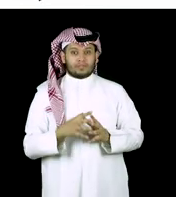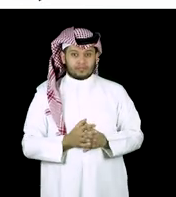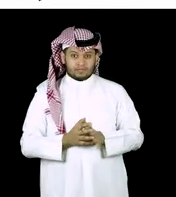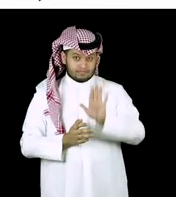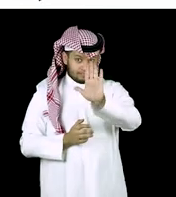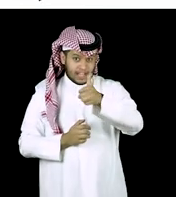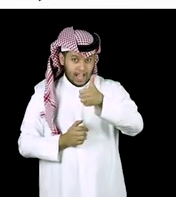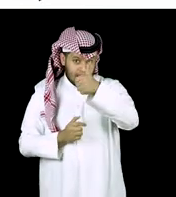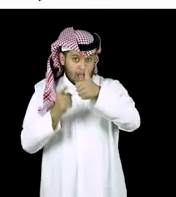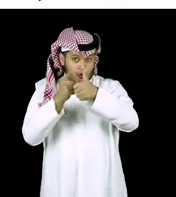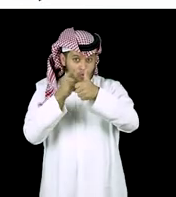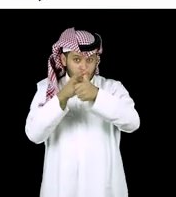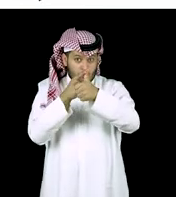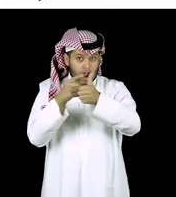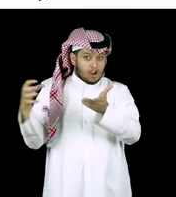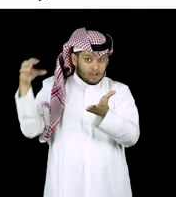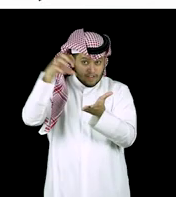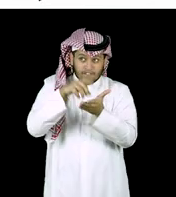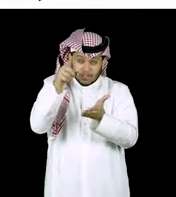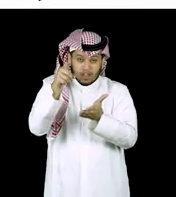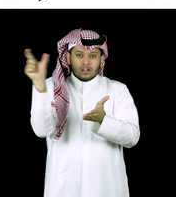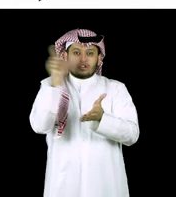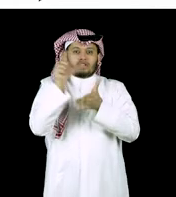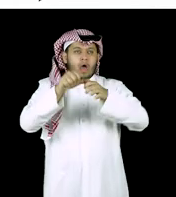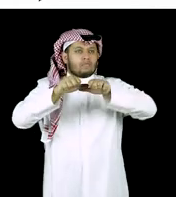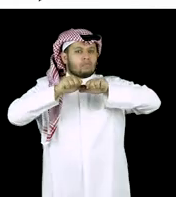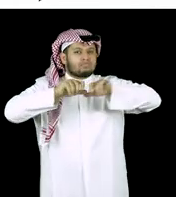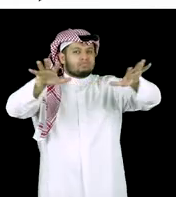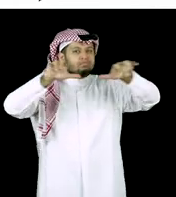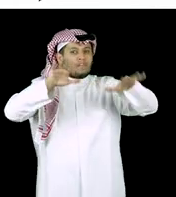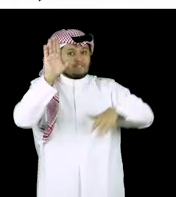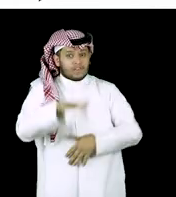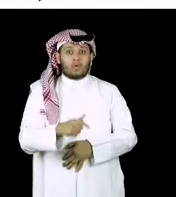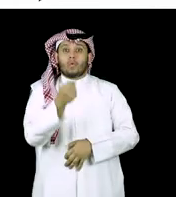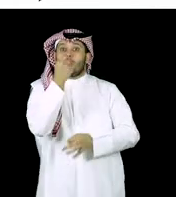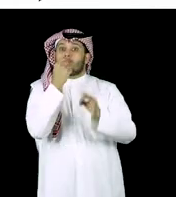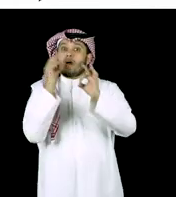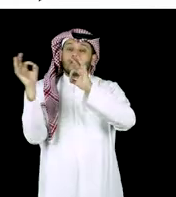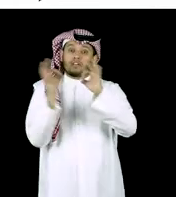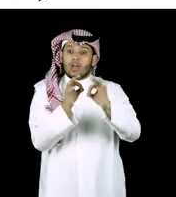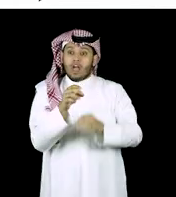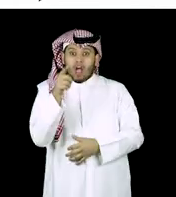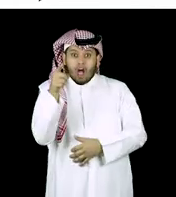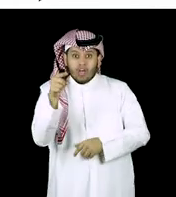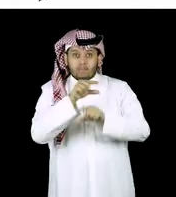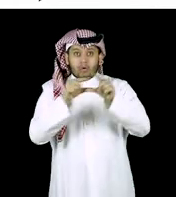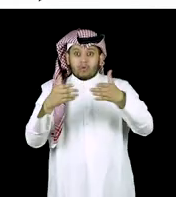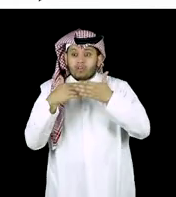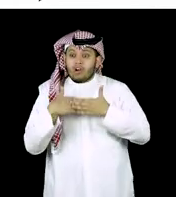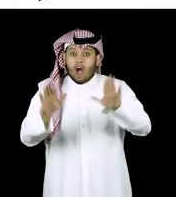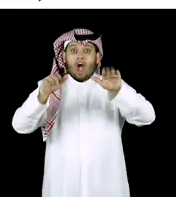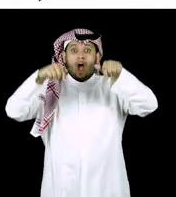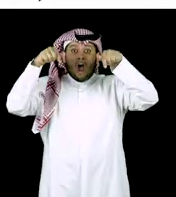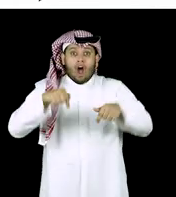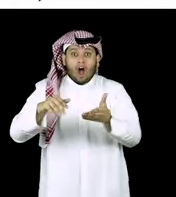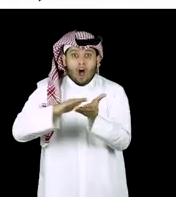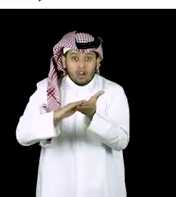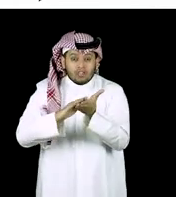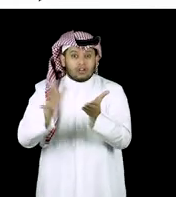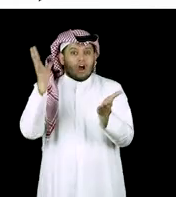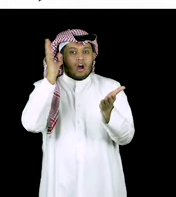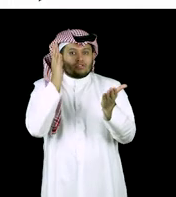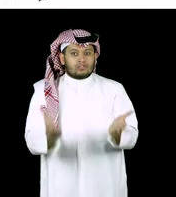الهدف الأول إقامة الدين الإسلامي في الأرض. قال تعالى: الذين إن مكناهم في الأرض أقاموا